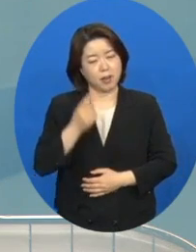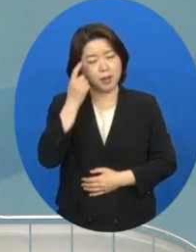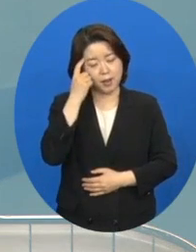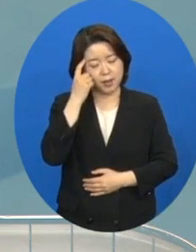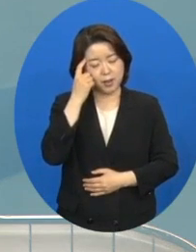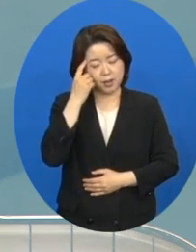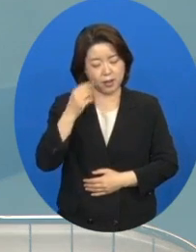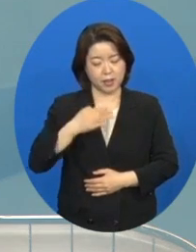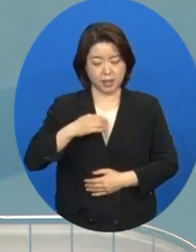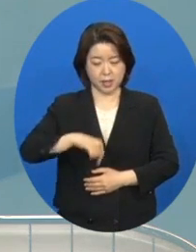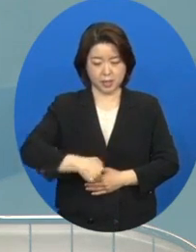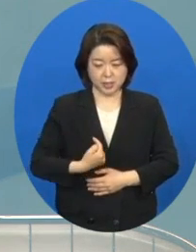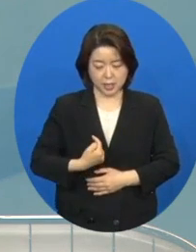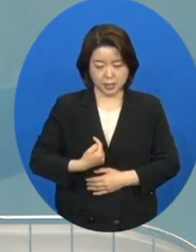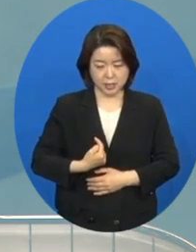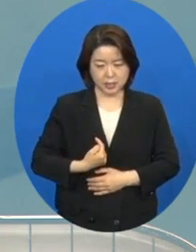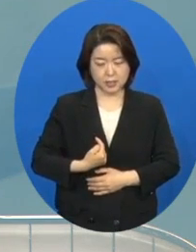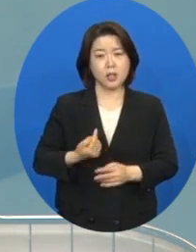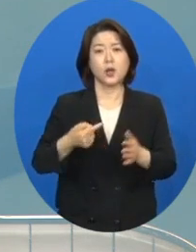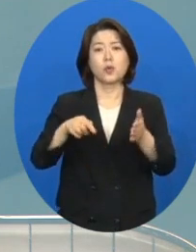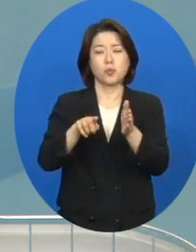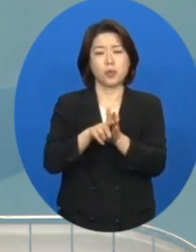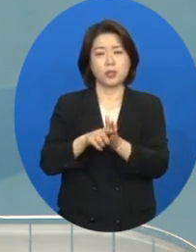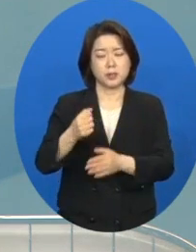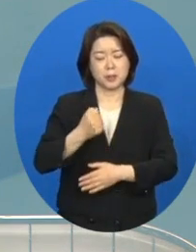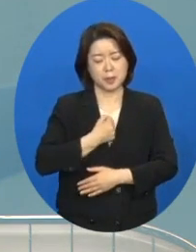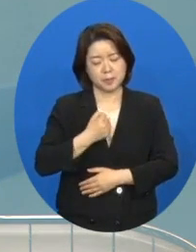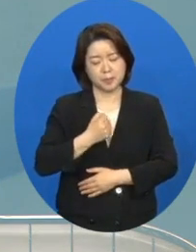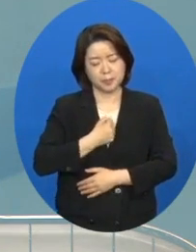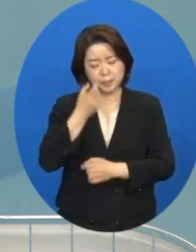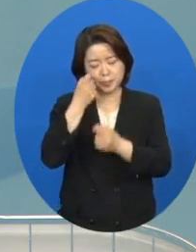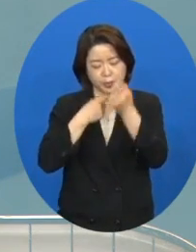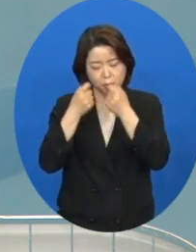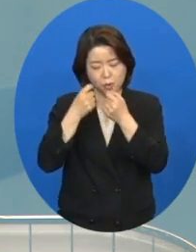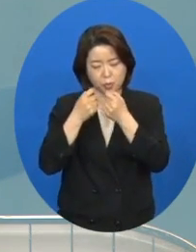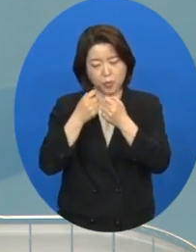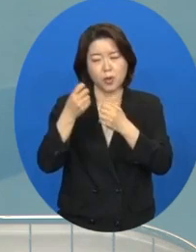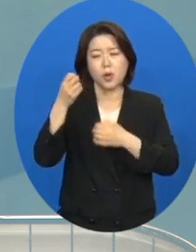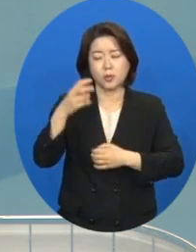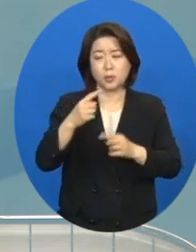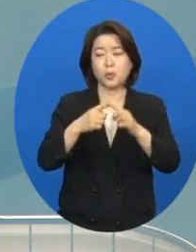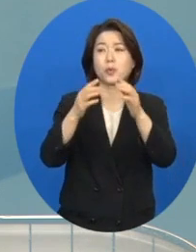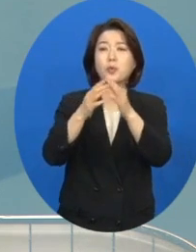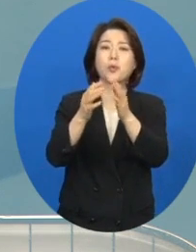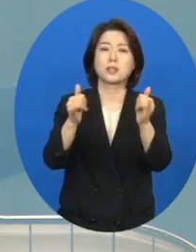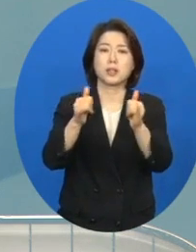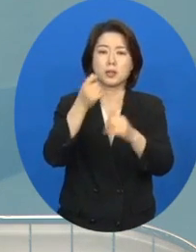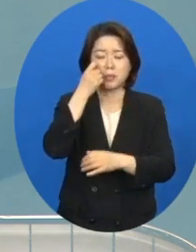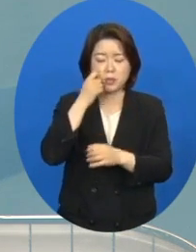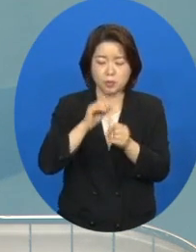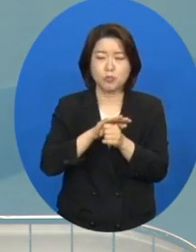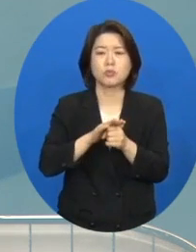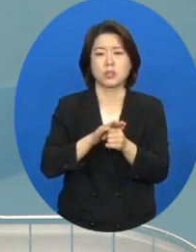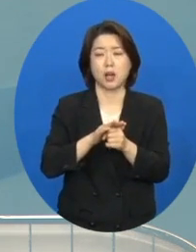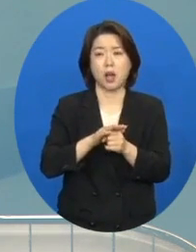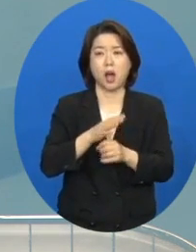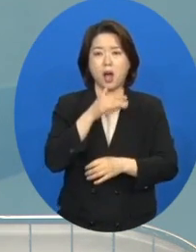저 자신을 위해서도 너무 애통이 되고 교인들이 불쌍하더라. 와, 내가 그렇게 목회를 한 건가?